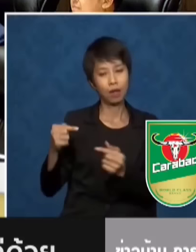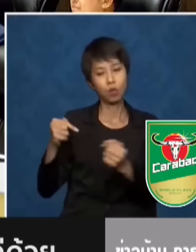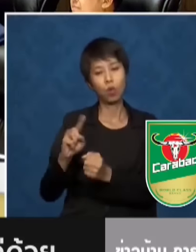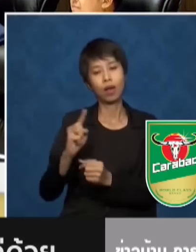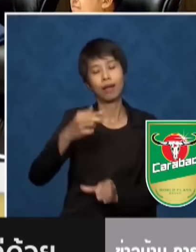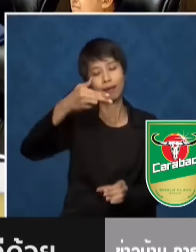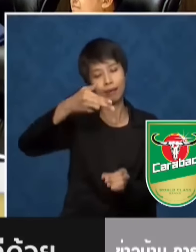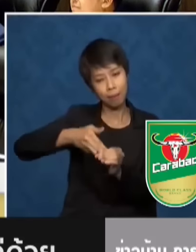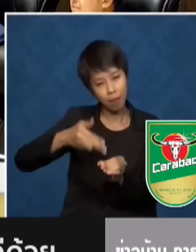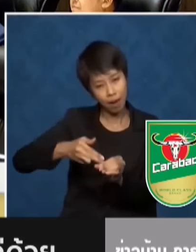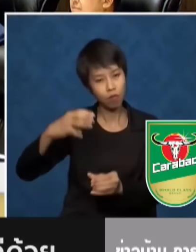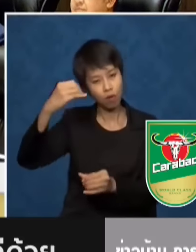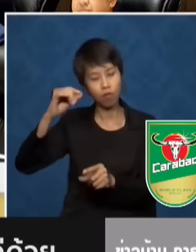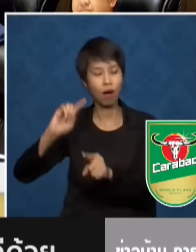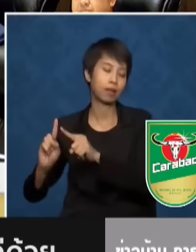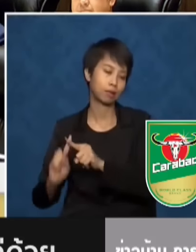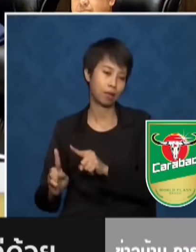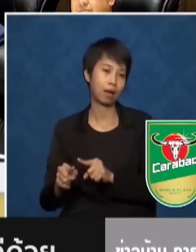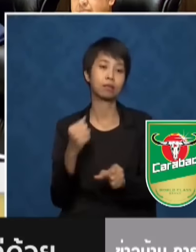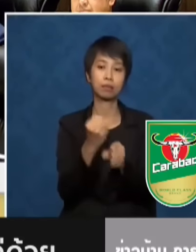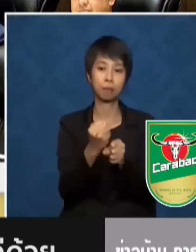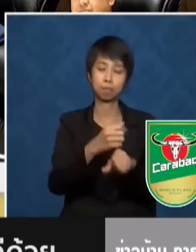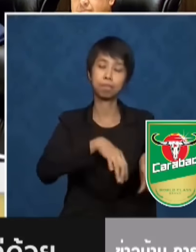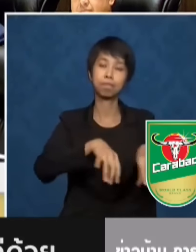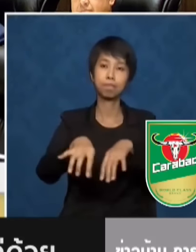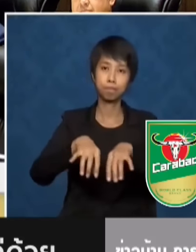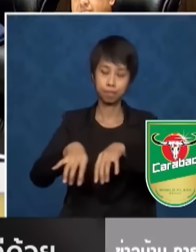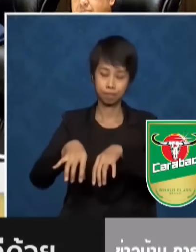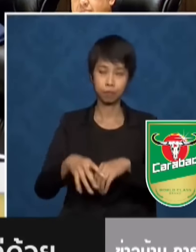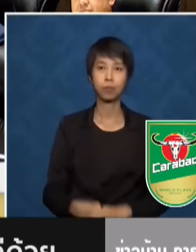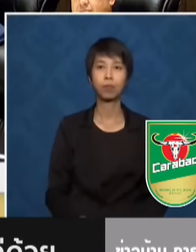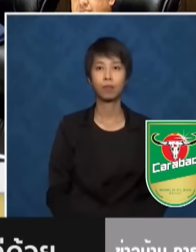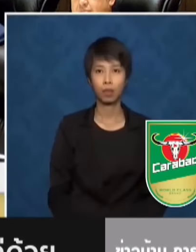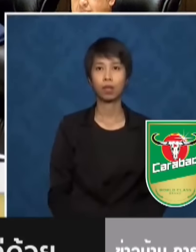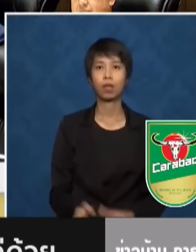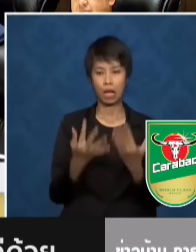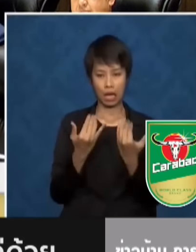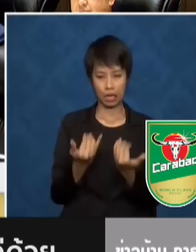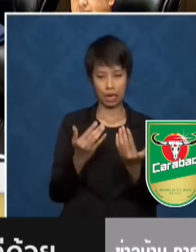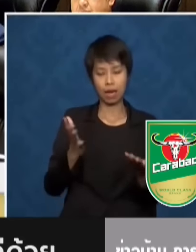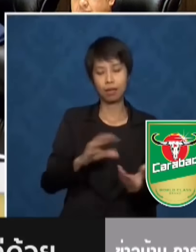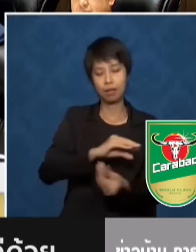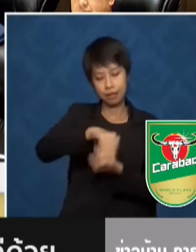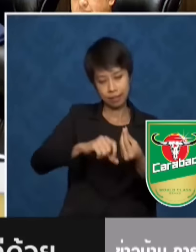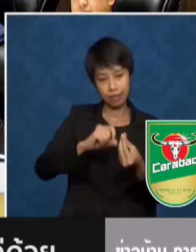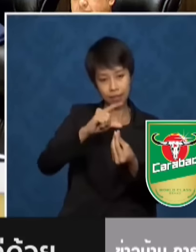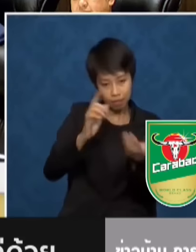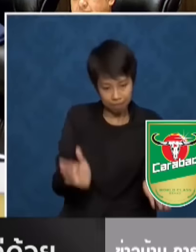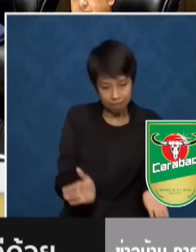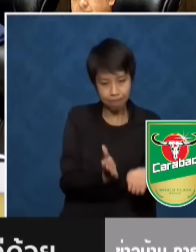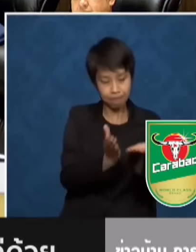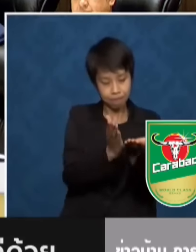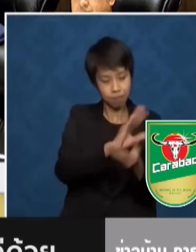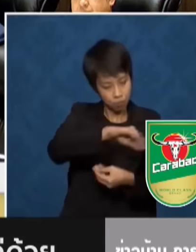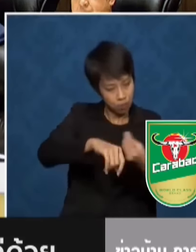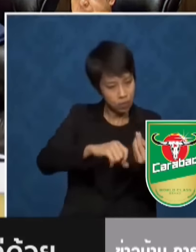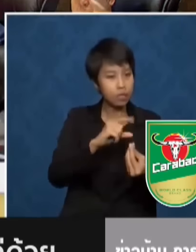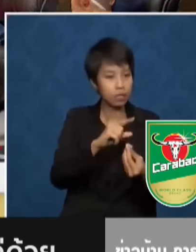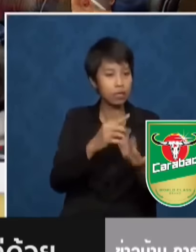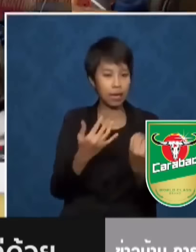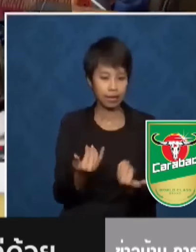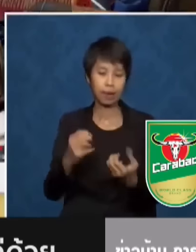านและการปรับเปลี่ยนโครงสร้างพลังงานของประเทศการกระตุ้นเศรษฐกิจการแก้ปัญหา